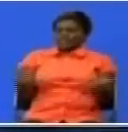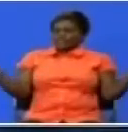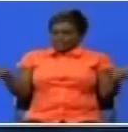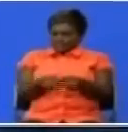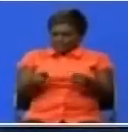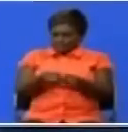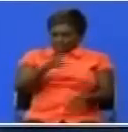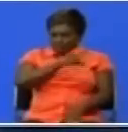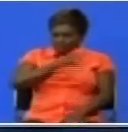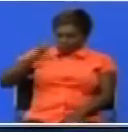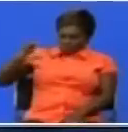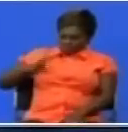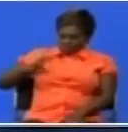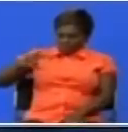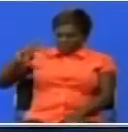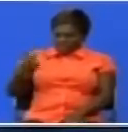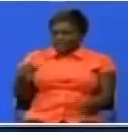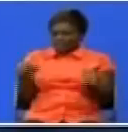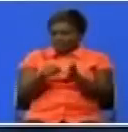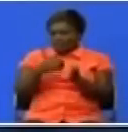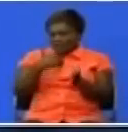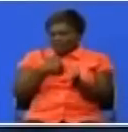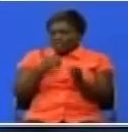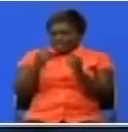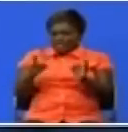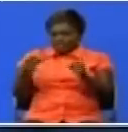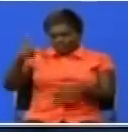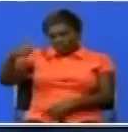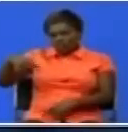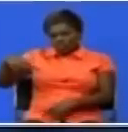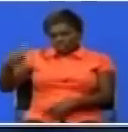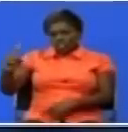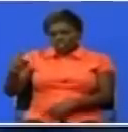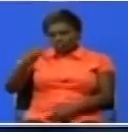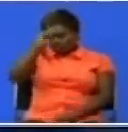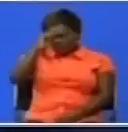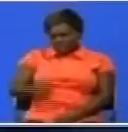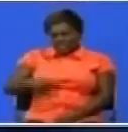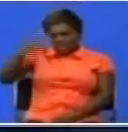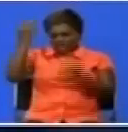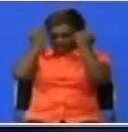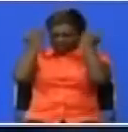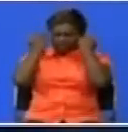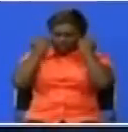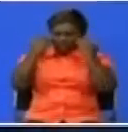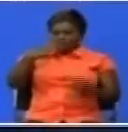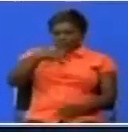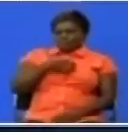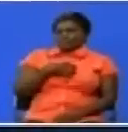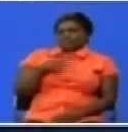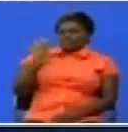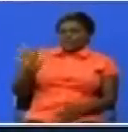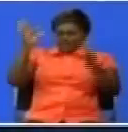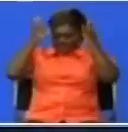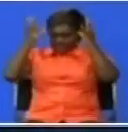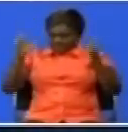hayo, Tunoi yupo na mtego wa pili iwapo atafua dafu kuendelea kuhudumu kama jaji wa mahakama ya juu. Ile kesi ya kustafu kwake, uamuzi